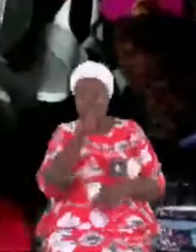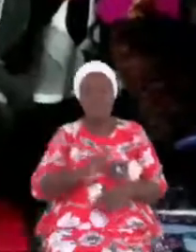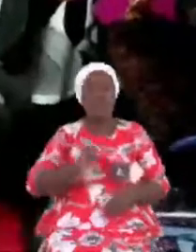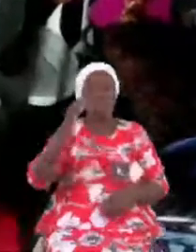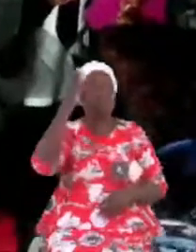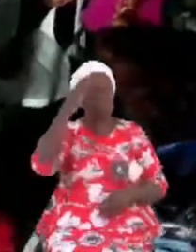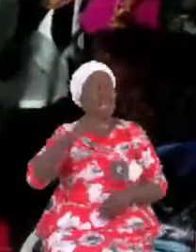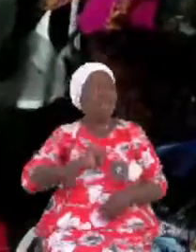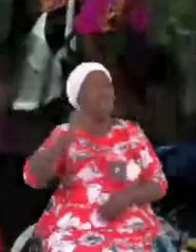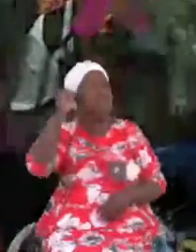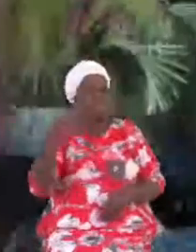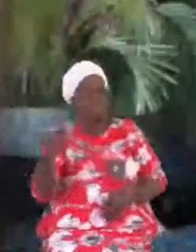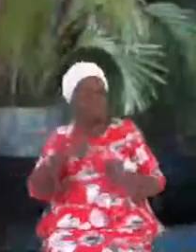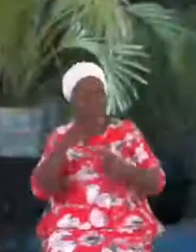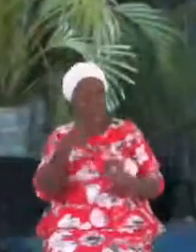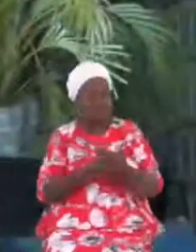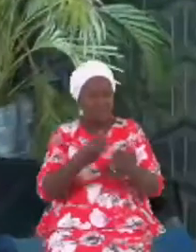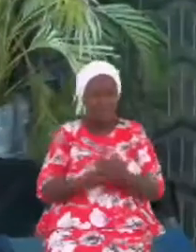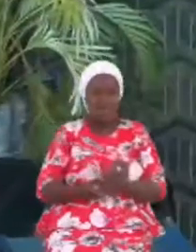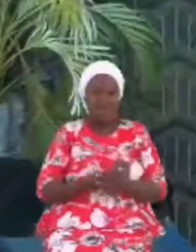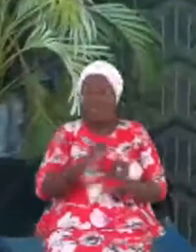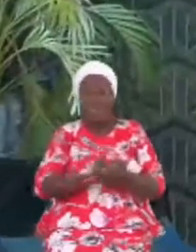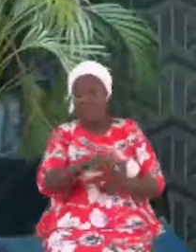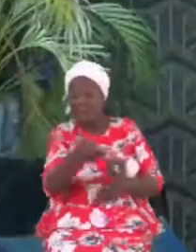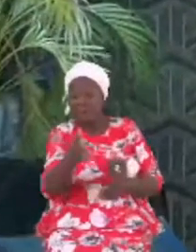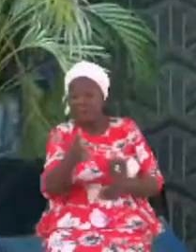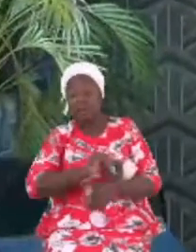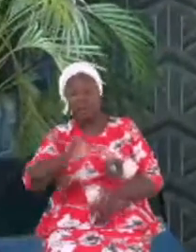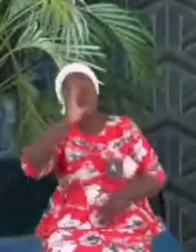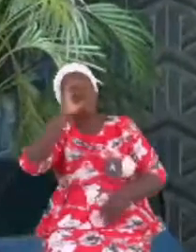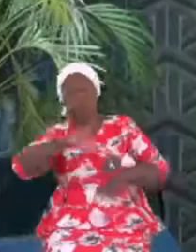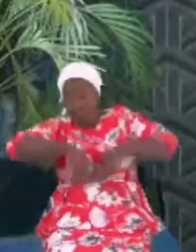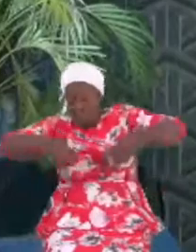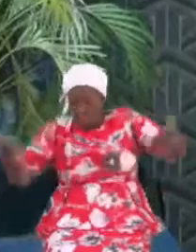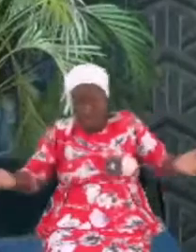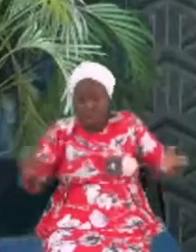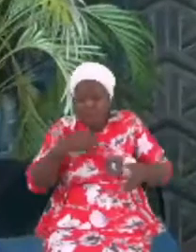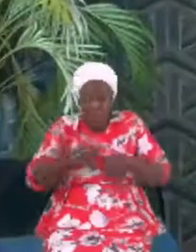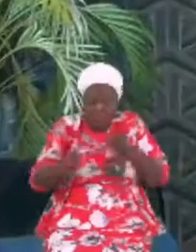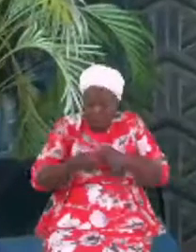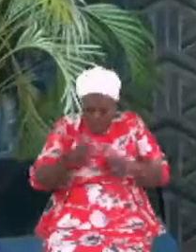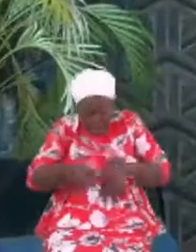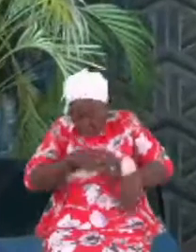Oh, toi, tu es tellement étroit d'esprit, hein. Et tout ce qui est buvable, je bois.